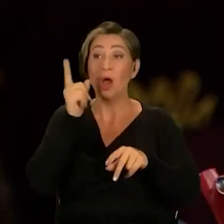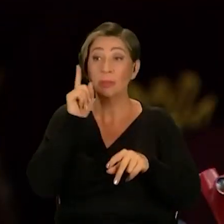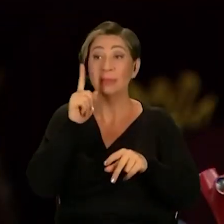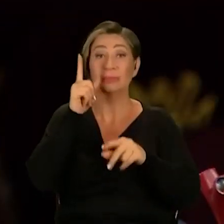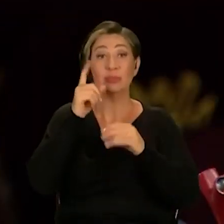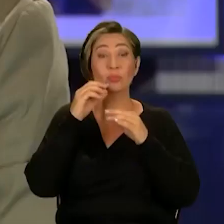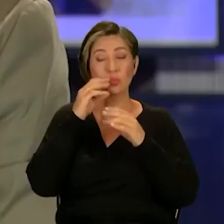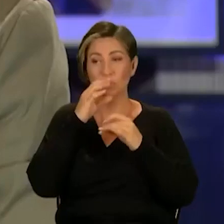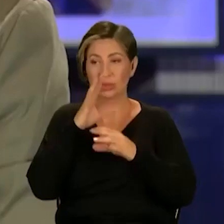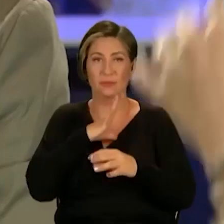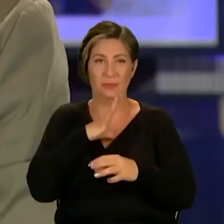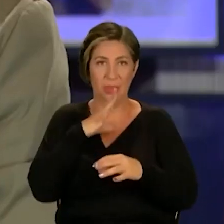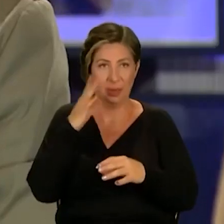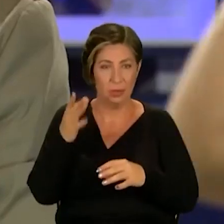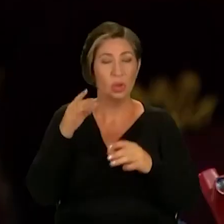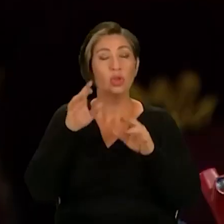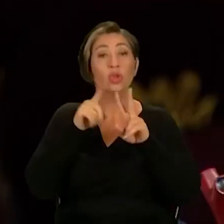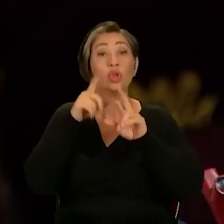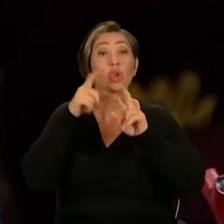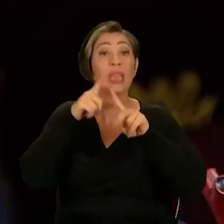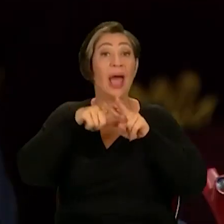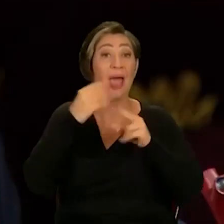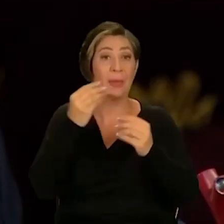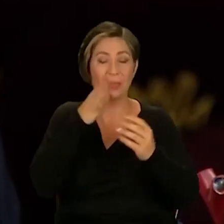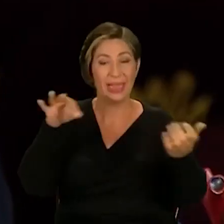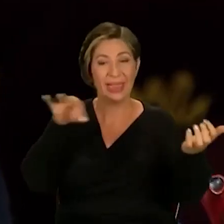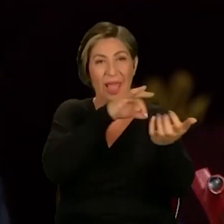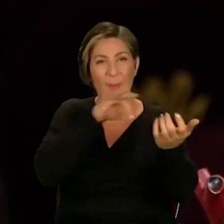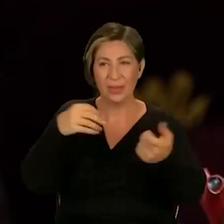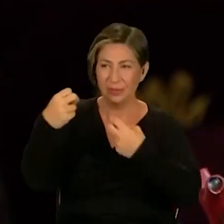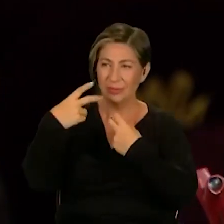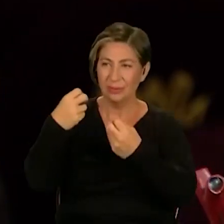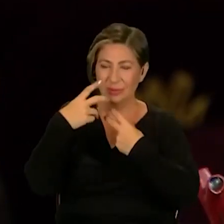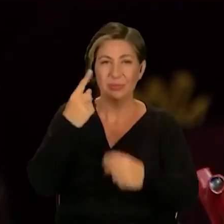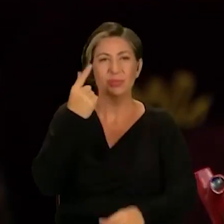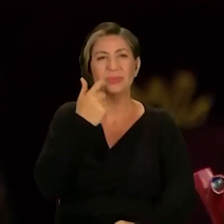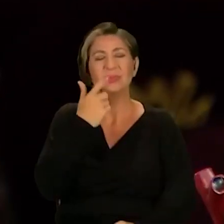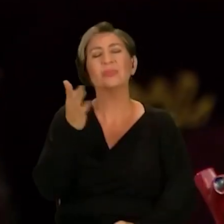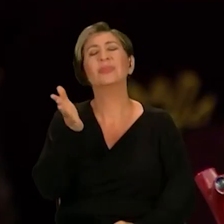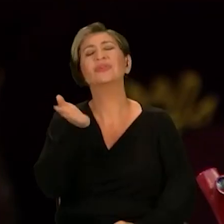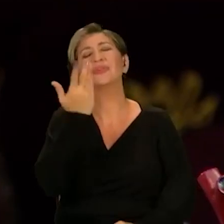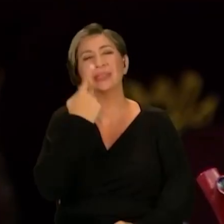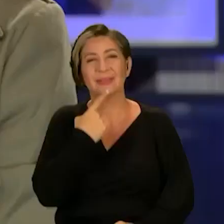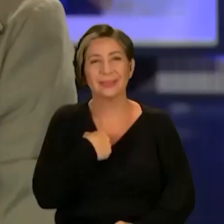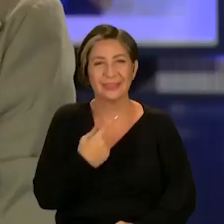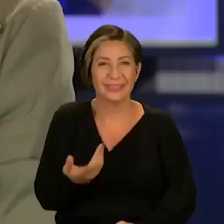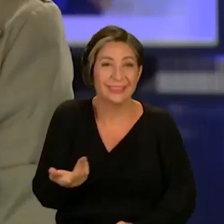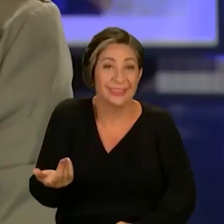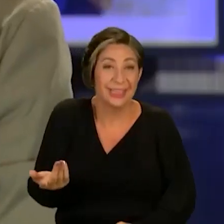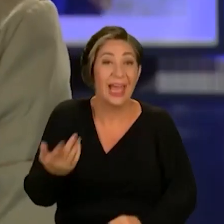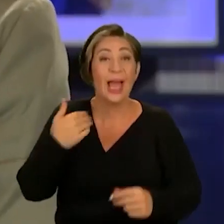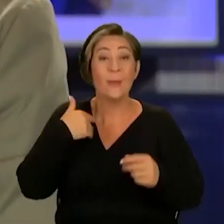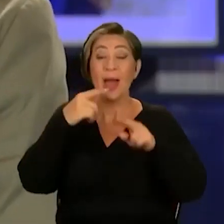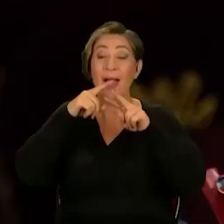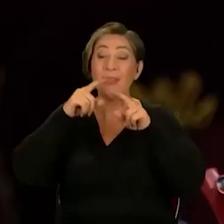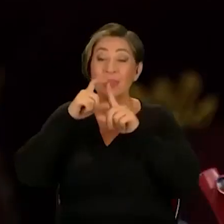çaldığı öğretmenlerdendi. Notayla çalardı. Bana keman öğretmeye çalıştı. 1,5 yıl sonra oğlum boş ver dedi. Ama nota